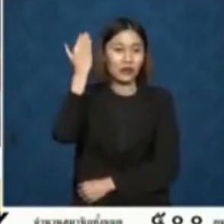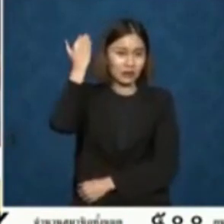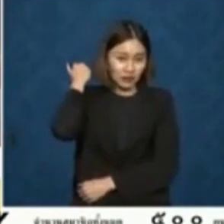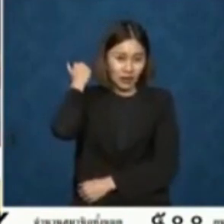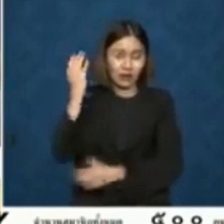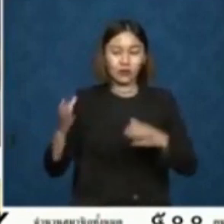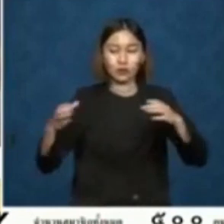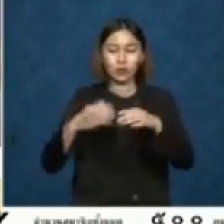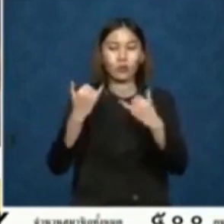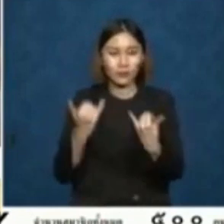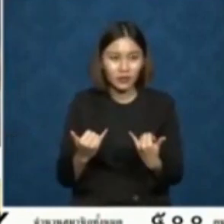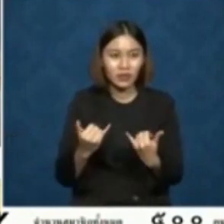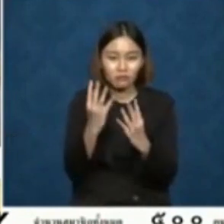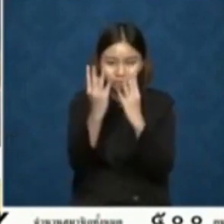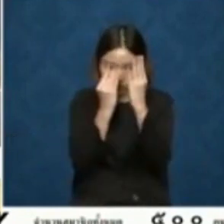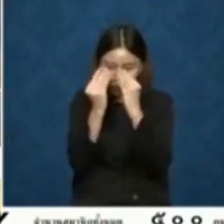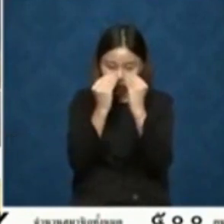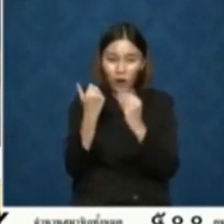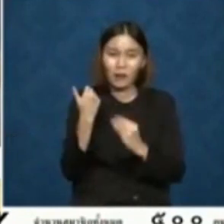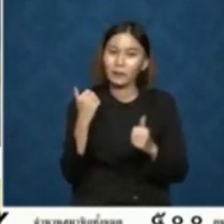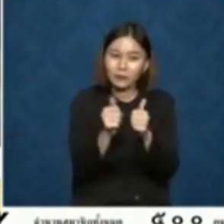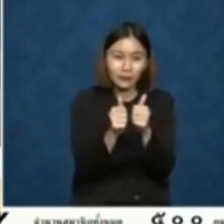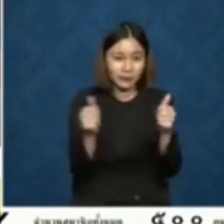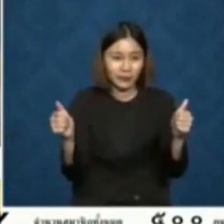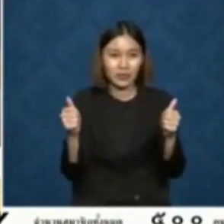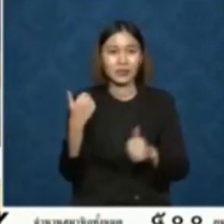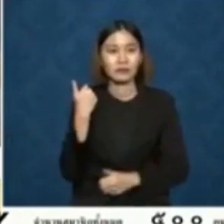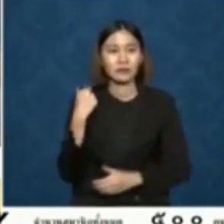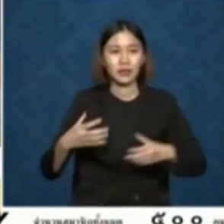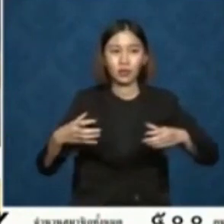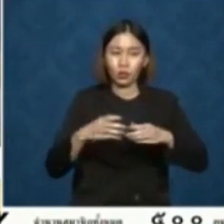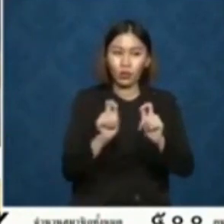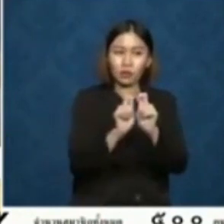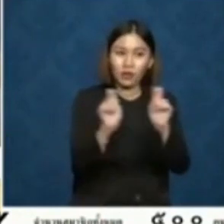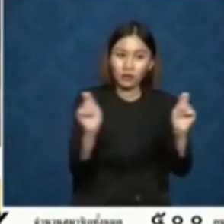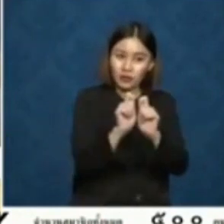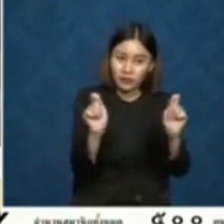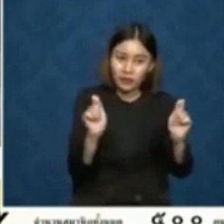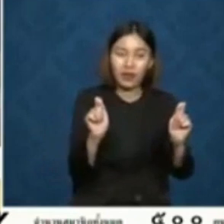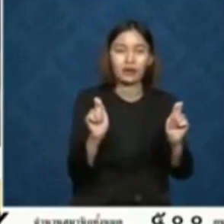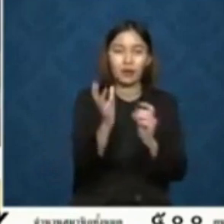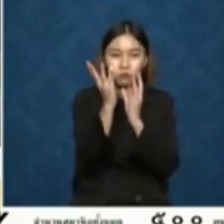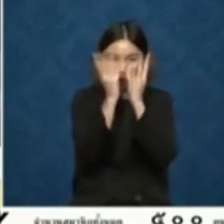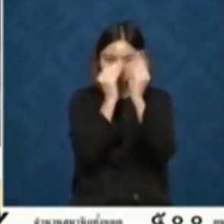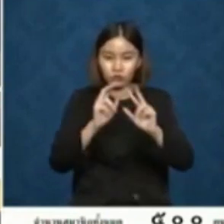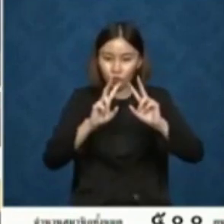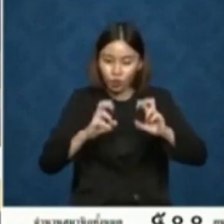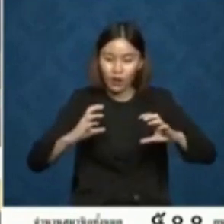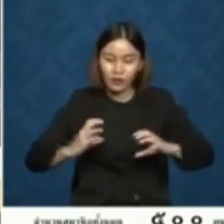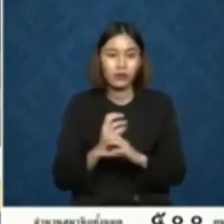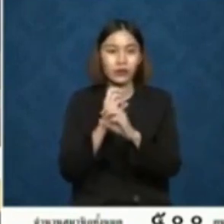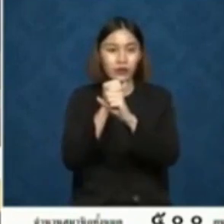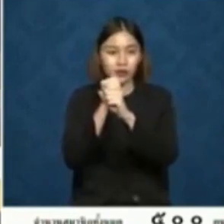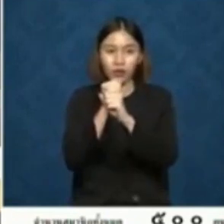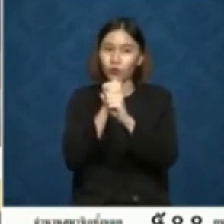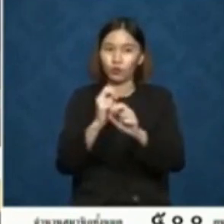วและชุดนี้ก็ศึกษาเรื่องนี้เป็นอย่างดีมีการตั้งคณะอนุกรรมการศึกษาจนได้ข้อสรุป